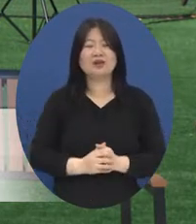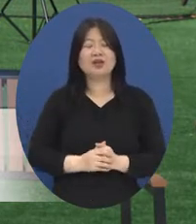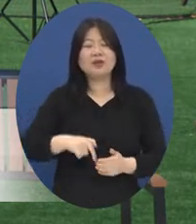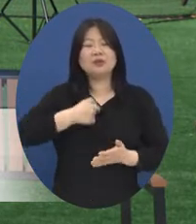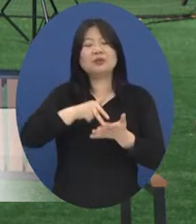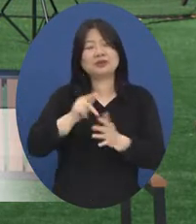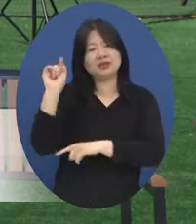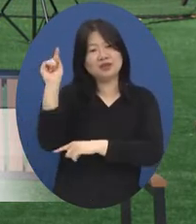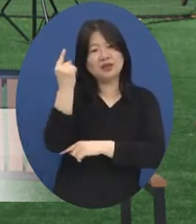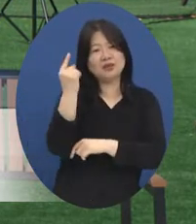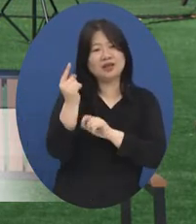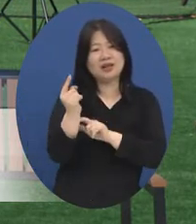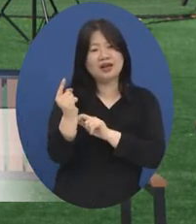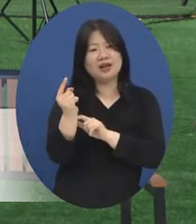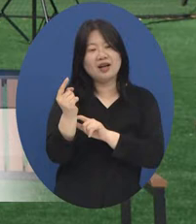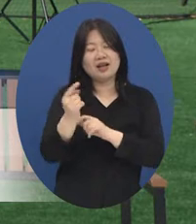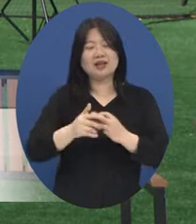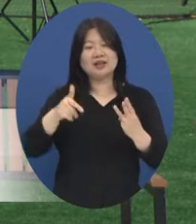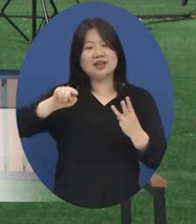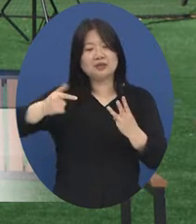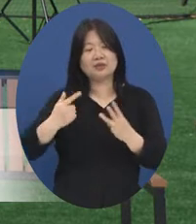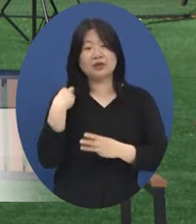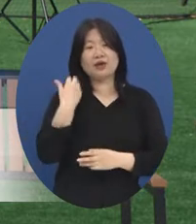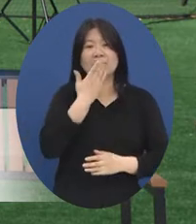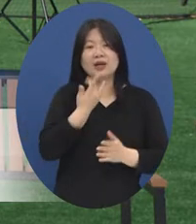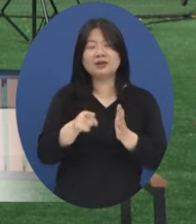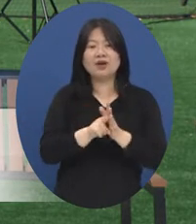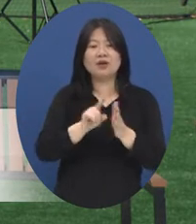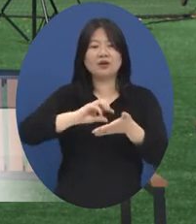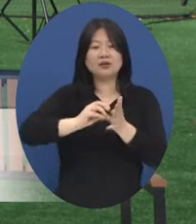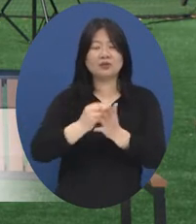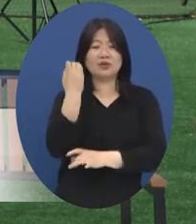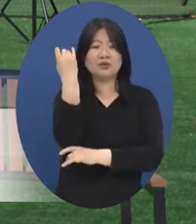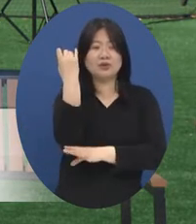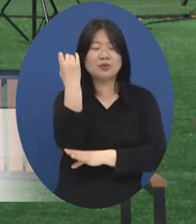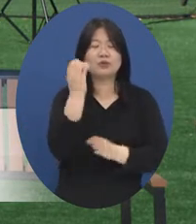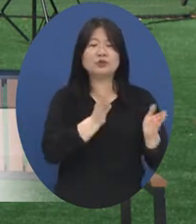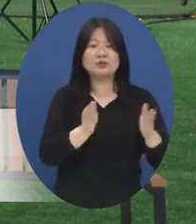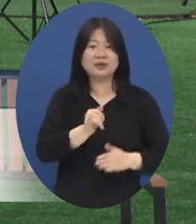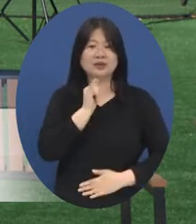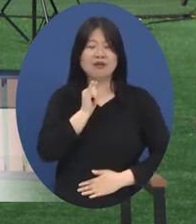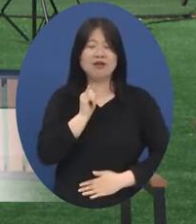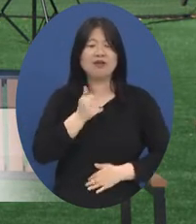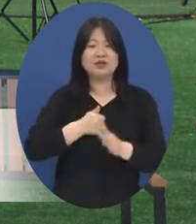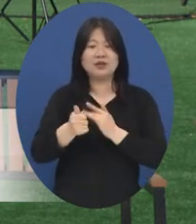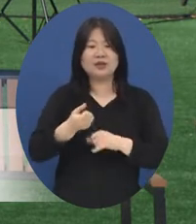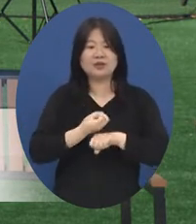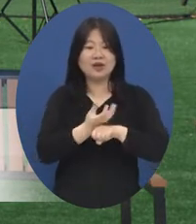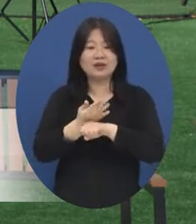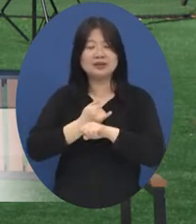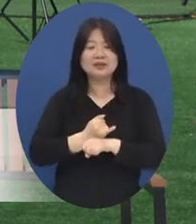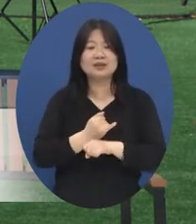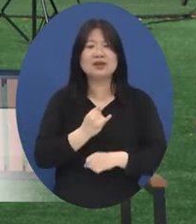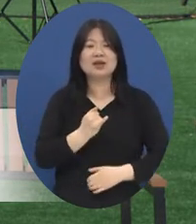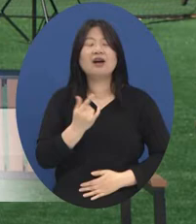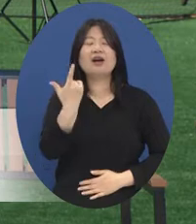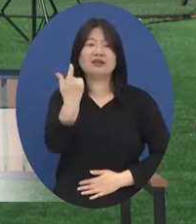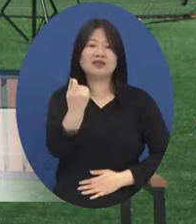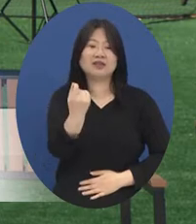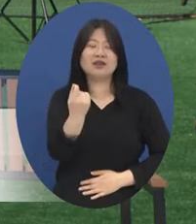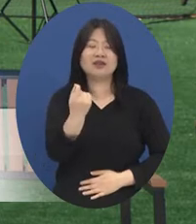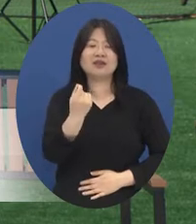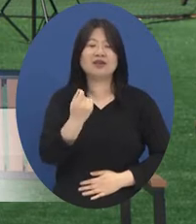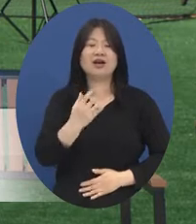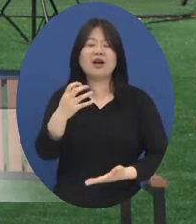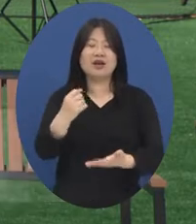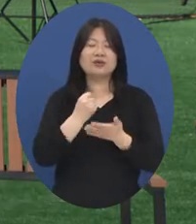독립야구가 상군 역할을 하기 위해서는 어느 정도 기본이 돼 있어야 선수들한테 보고 갈수 있는 프로에 그런 걸